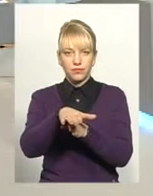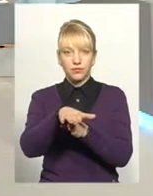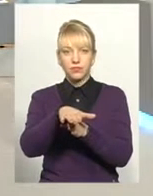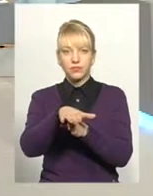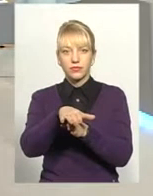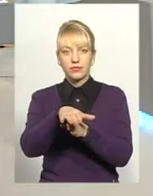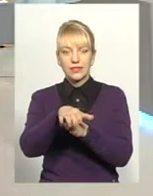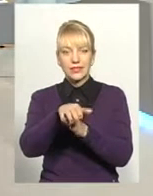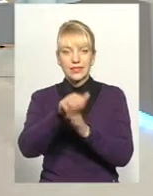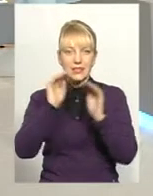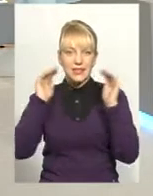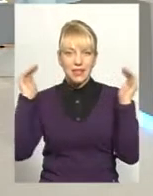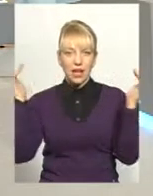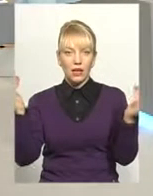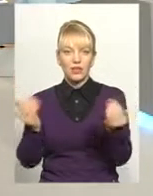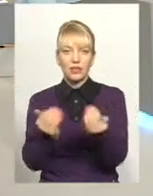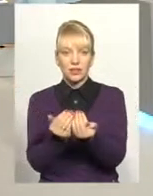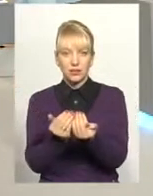закритий